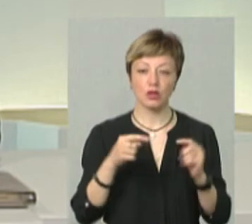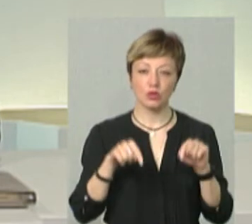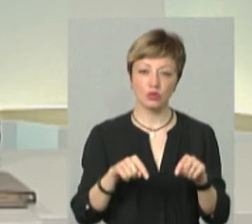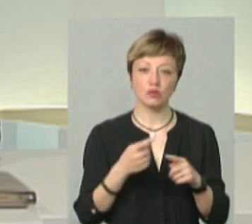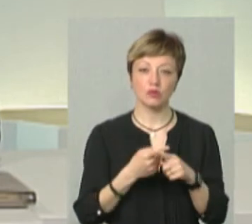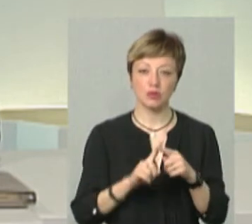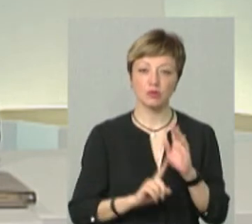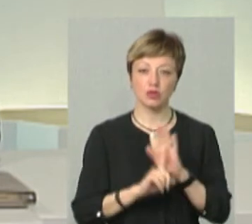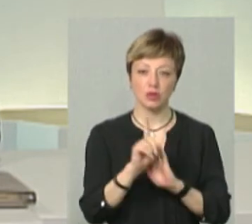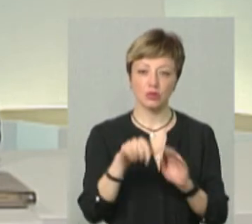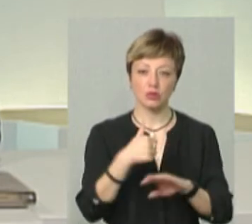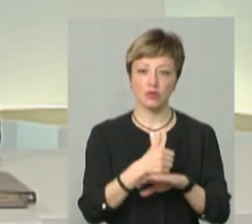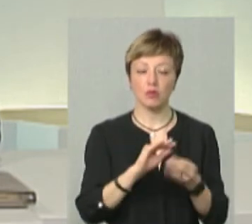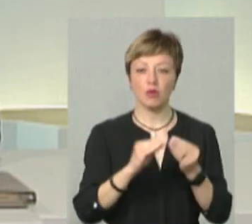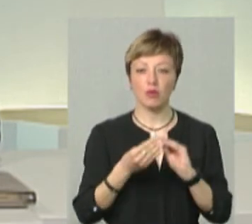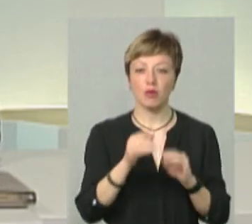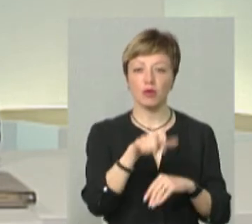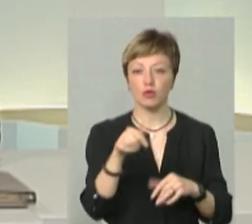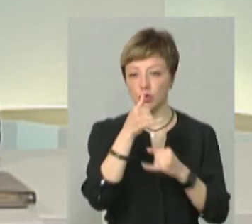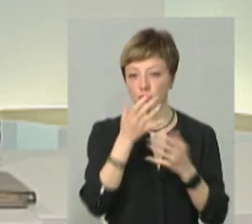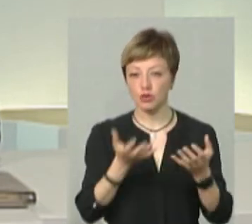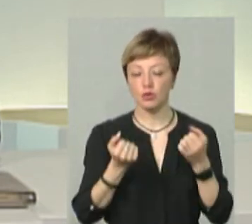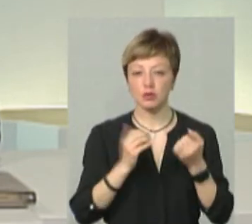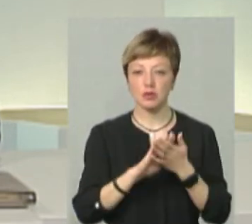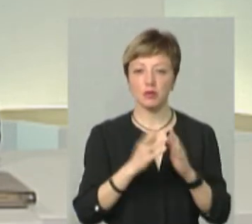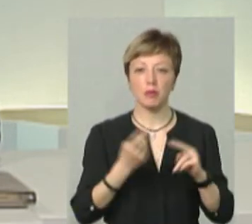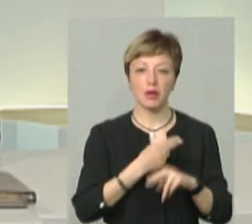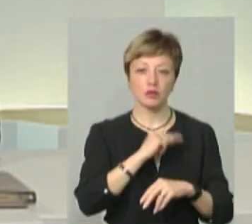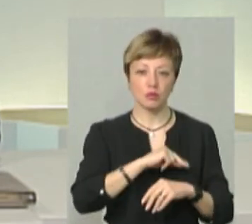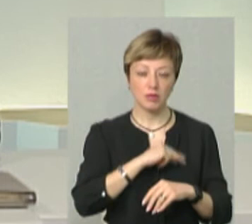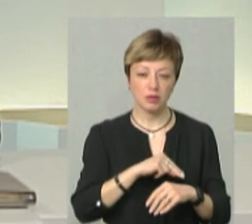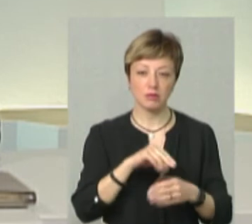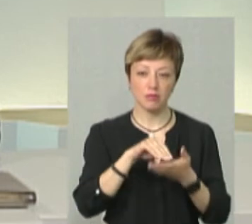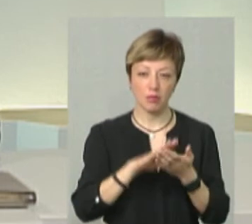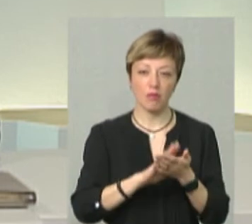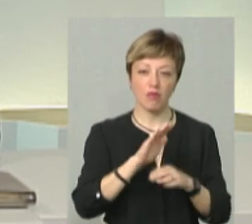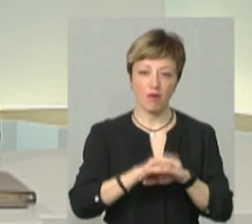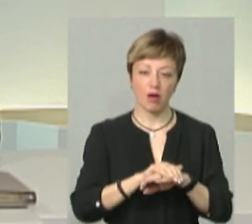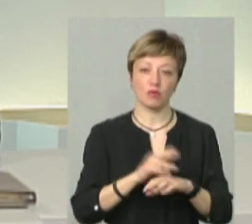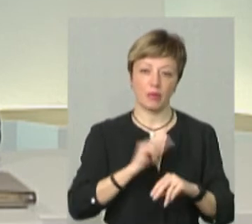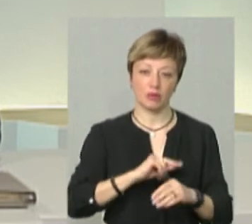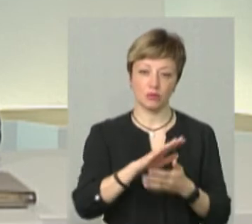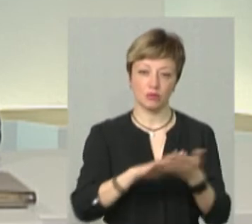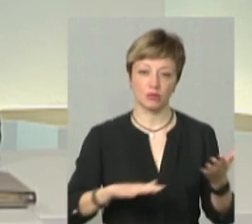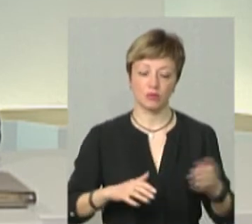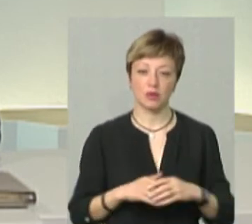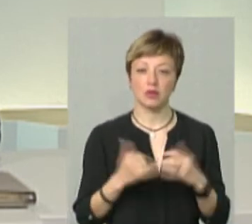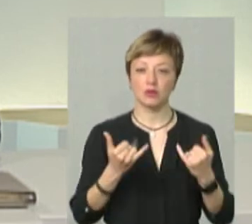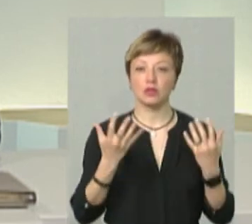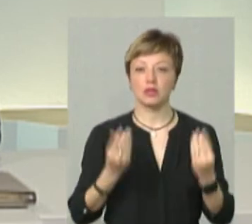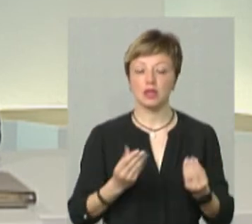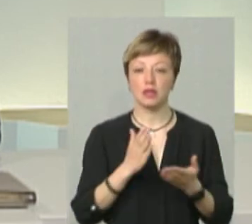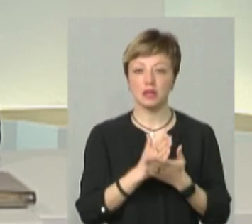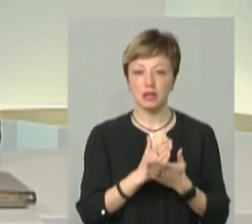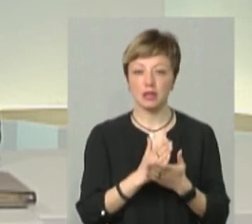ними починаються самі основні проблеми. Люди не можуть отримати статус безробітного, тому що вони по факту є зайняті особи. На сьогоднішній день